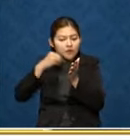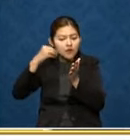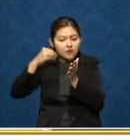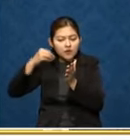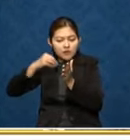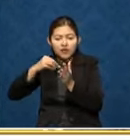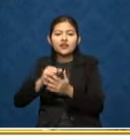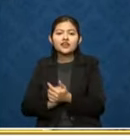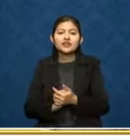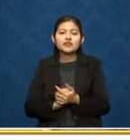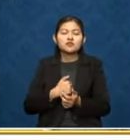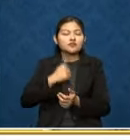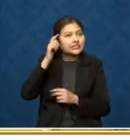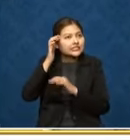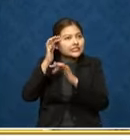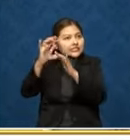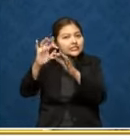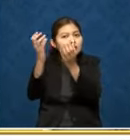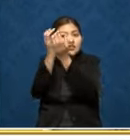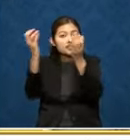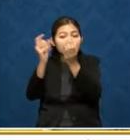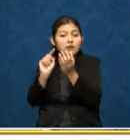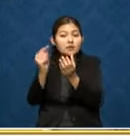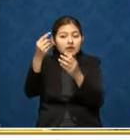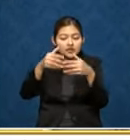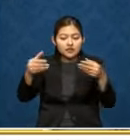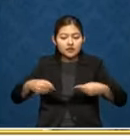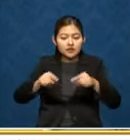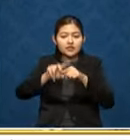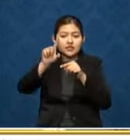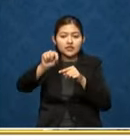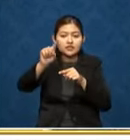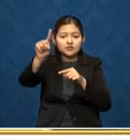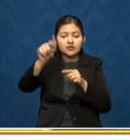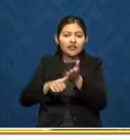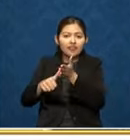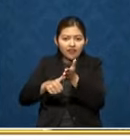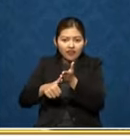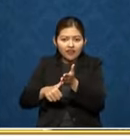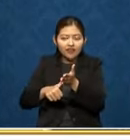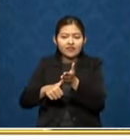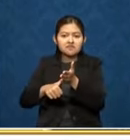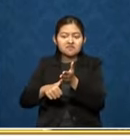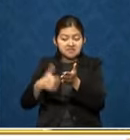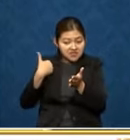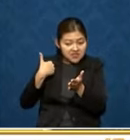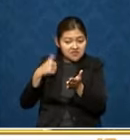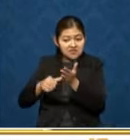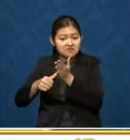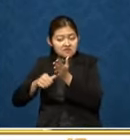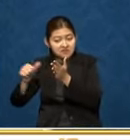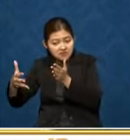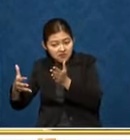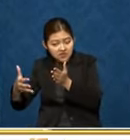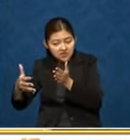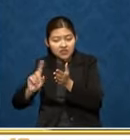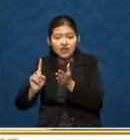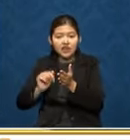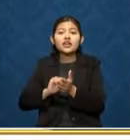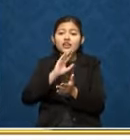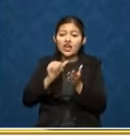รัฐธรรมนูญฉบับใหม่ที่จะเป็นฉบับที่ 21จะไม่มีการแก้ไขแต่หากจะมีการแก้ไขก็ให้ทำ